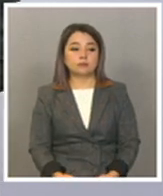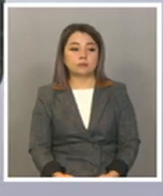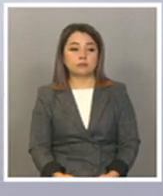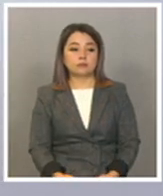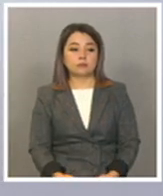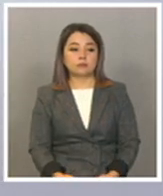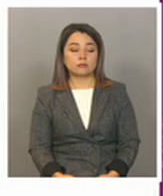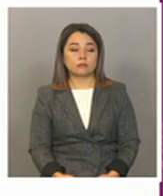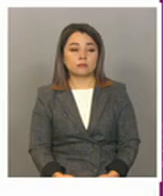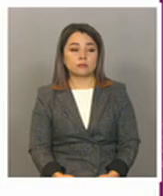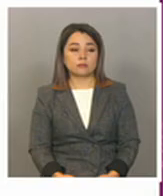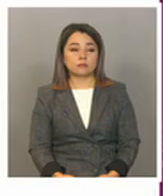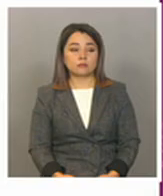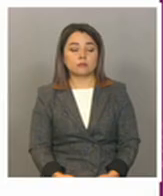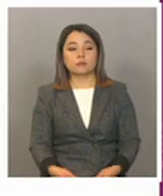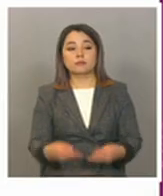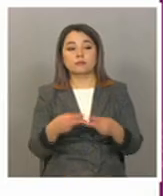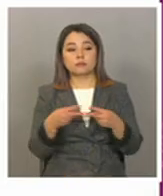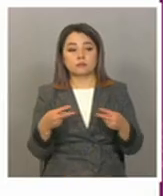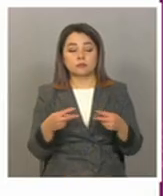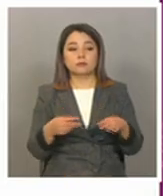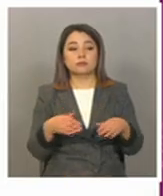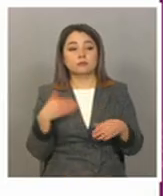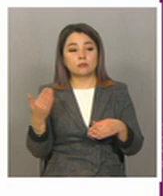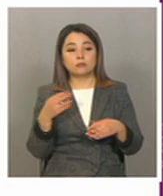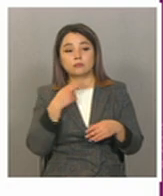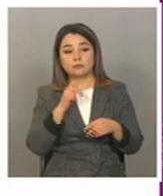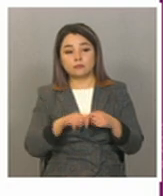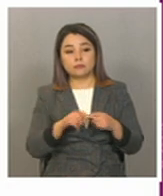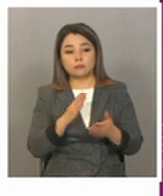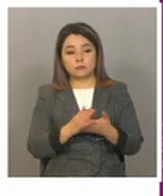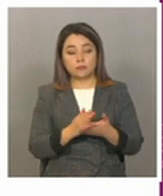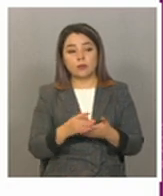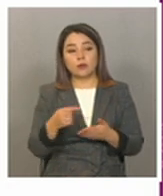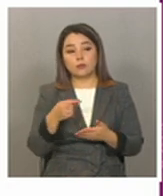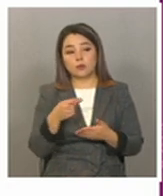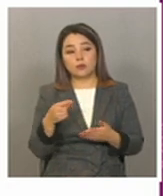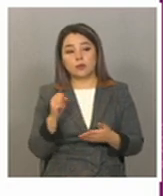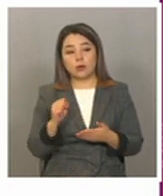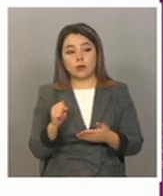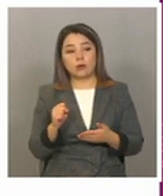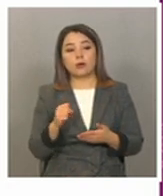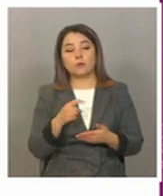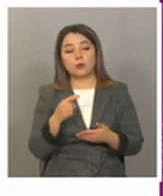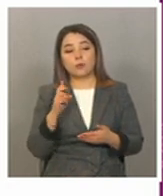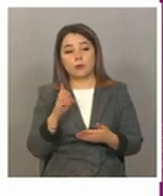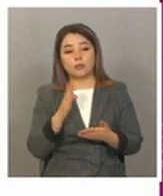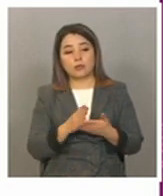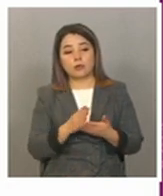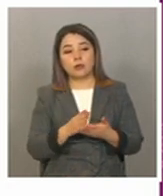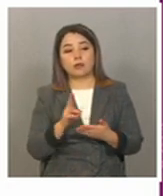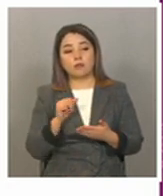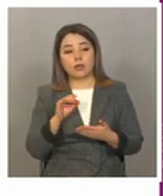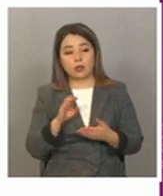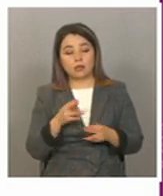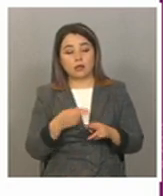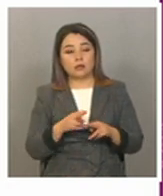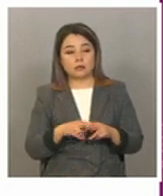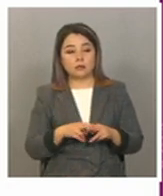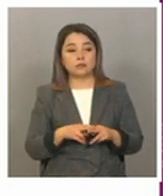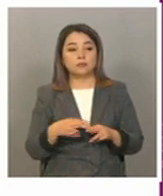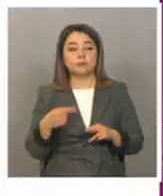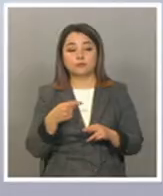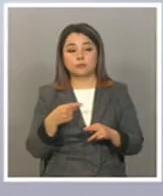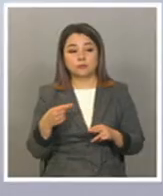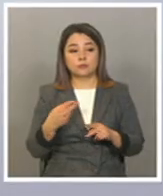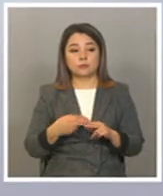Ал енді теңдіктің оң жағын қарайық. Бұл жерде минус а минус b-ның квадраты тең, минусты